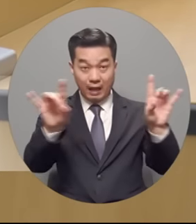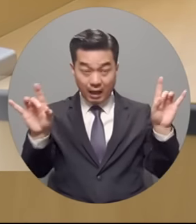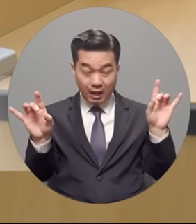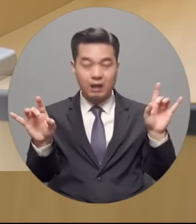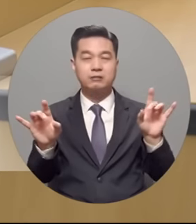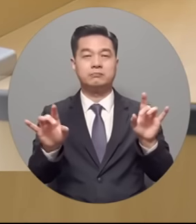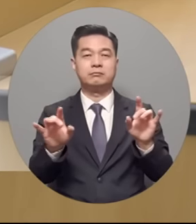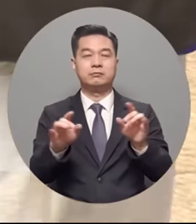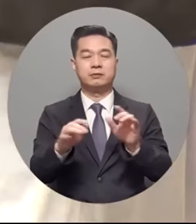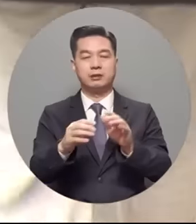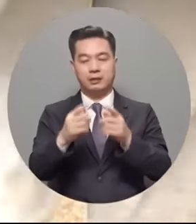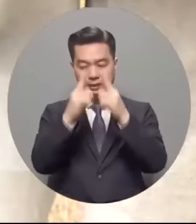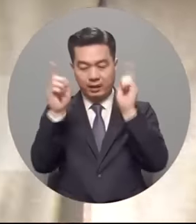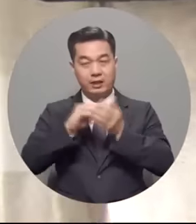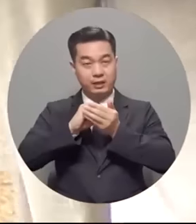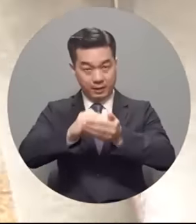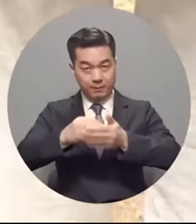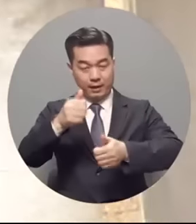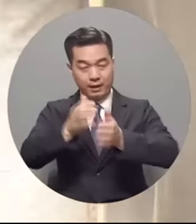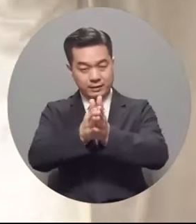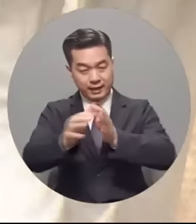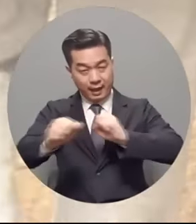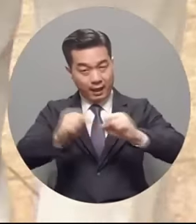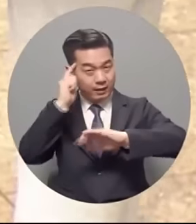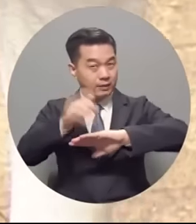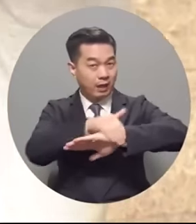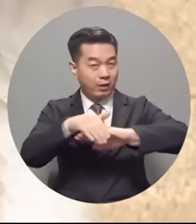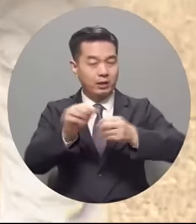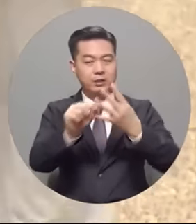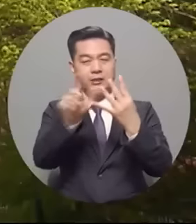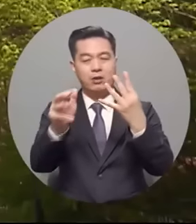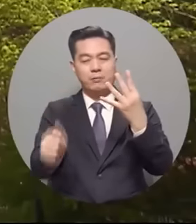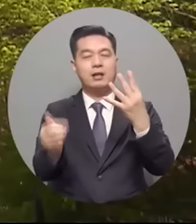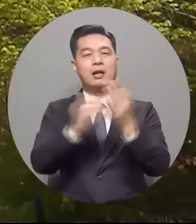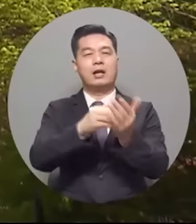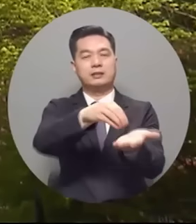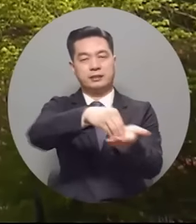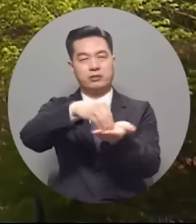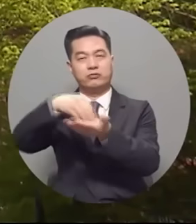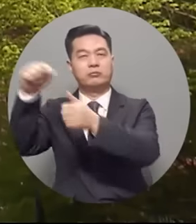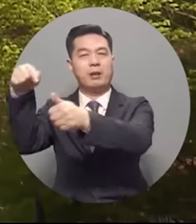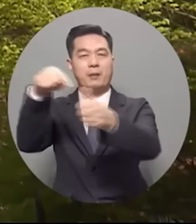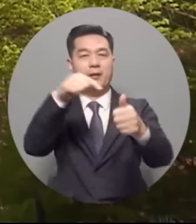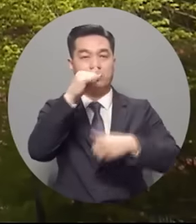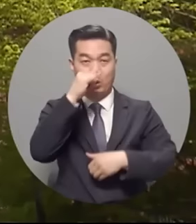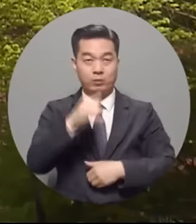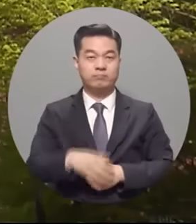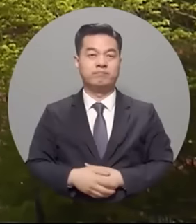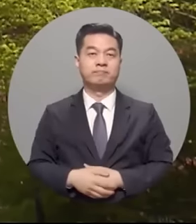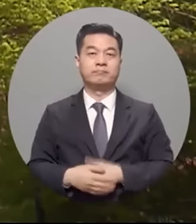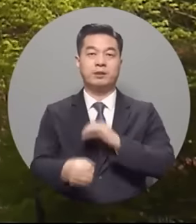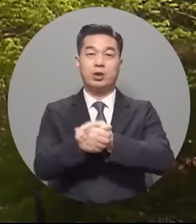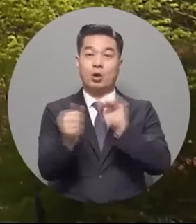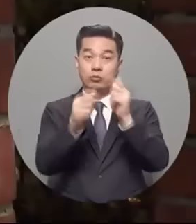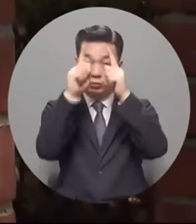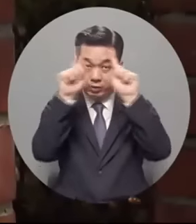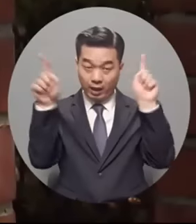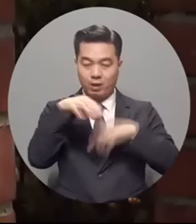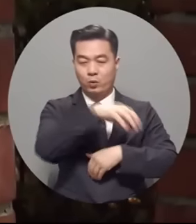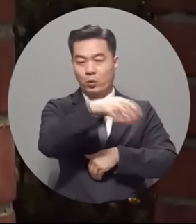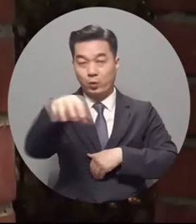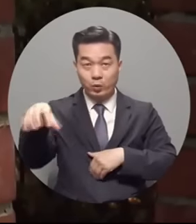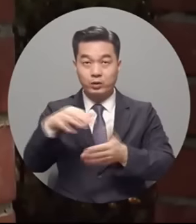계획을 4월 말까지 제출하라고 독려했습니다. 경북대와 경상국립대 등은 당초 배정받은 증원